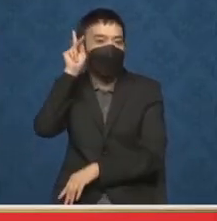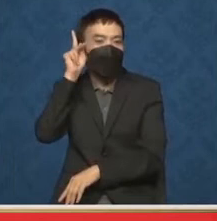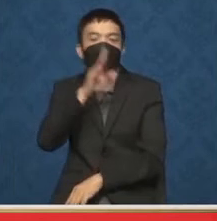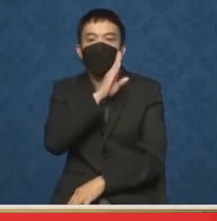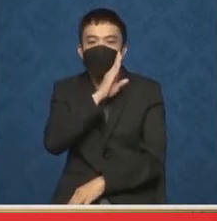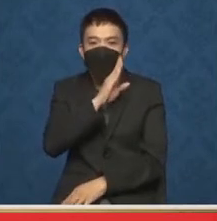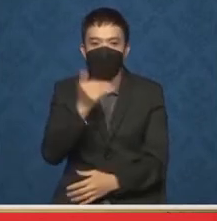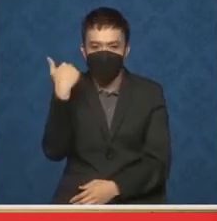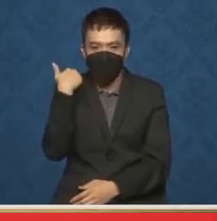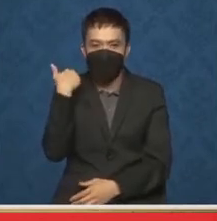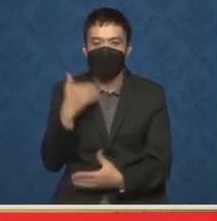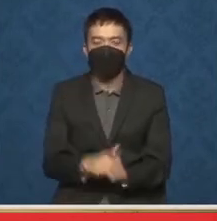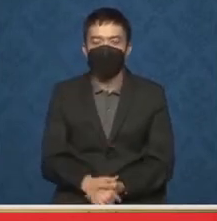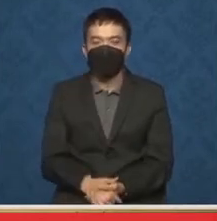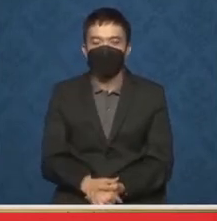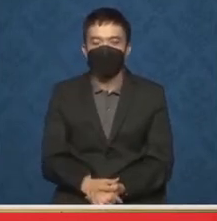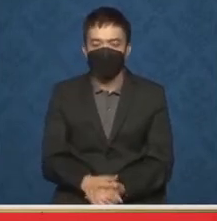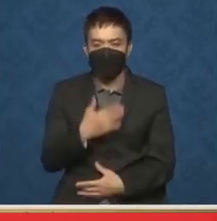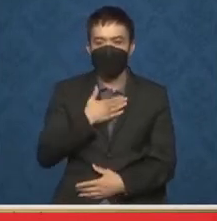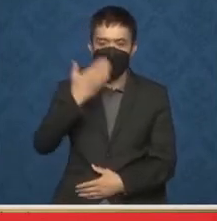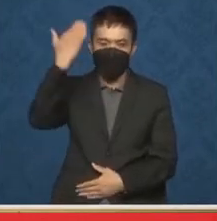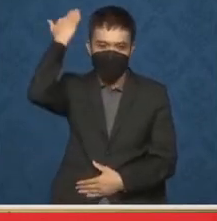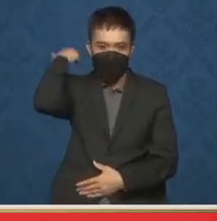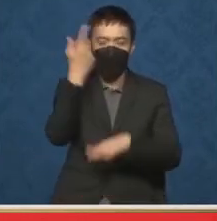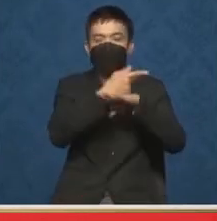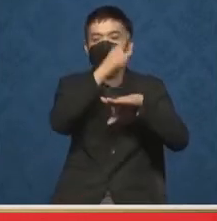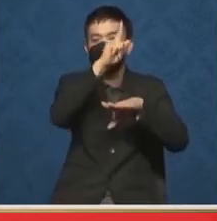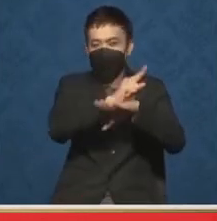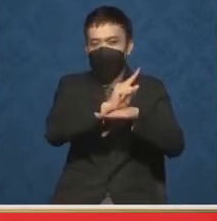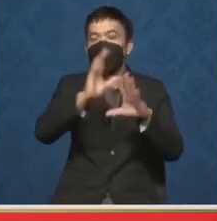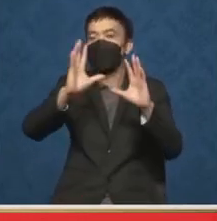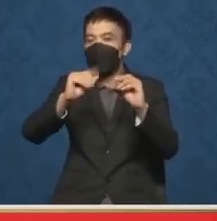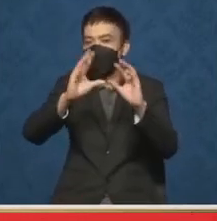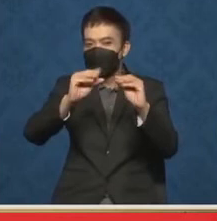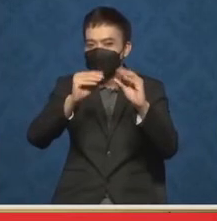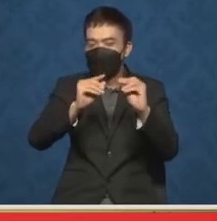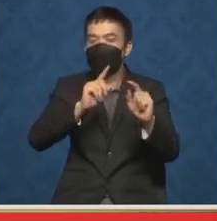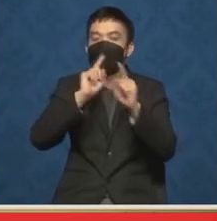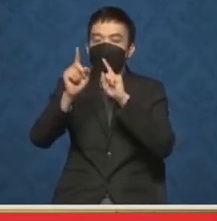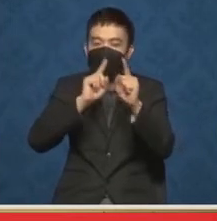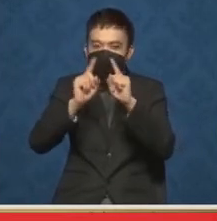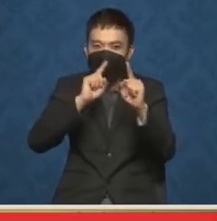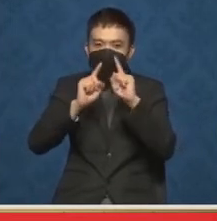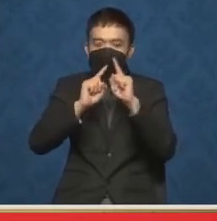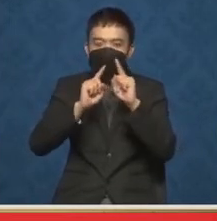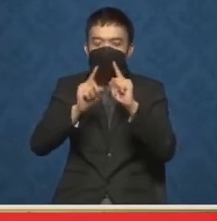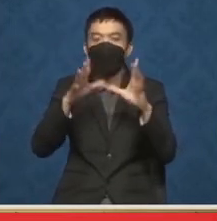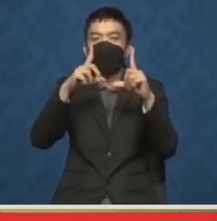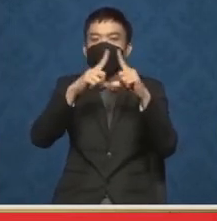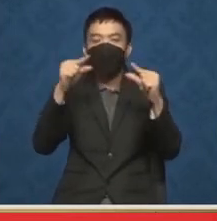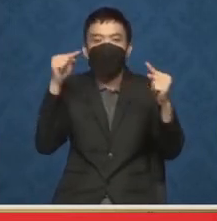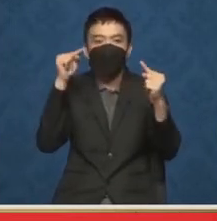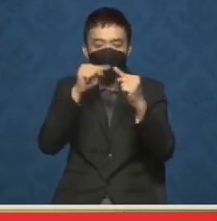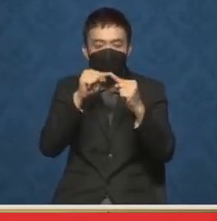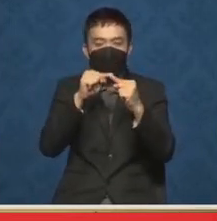กรที่ได้กลาไ้ว่าผมเปประทาน และก็ประชุมในรัษณะเปประชาคมรองเทศที่พูดถงเรวฮิมเทรี์ท